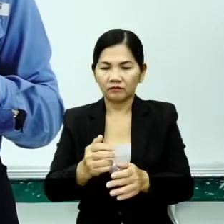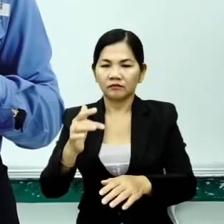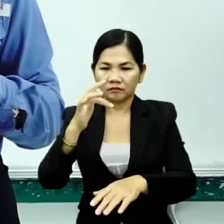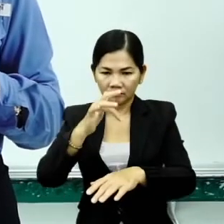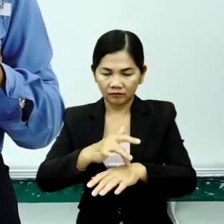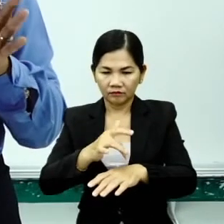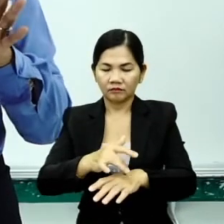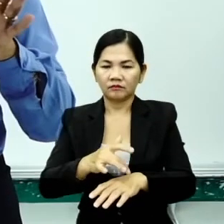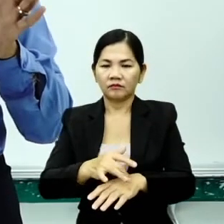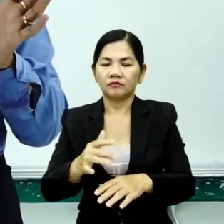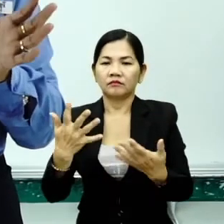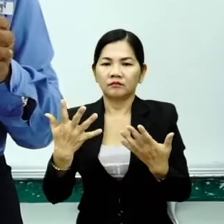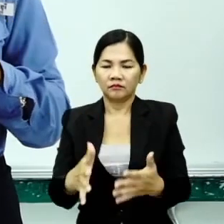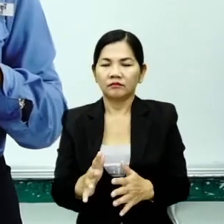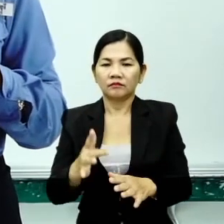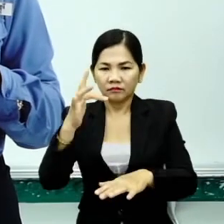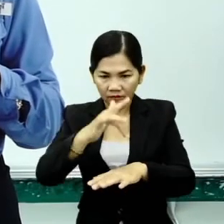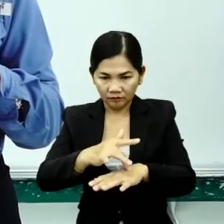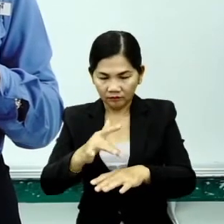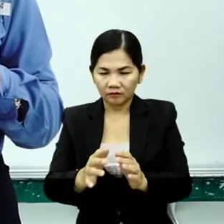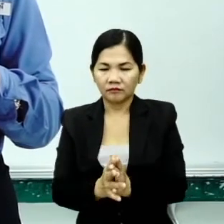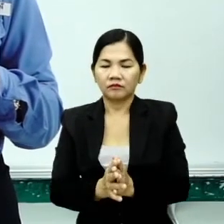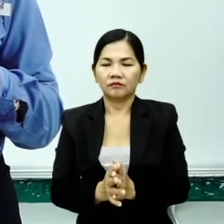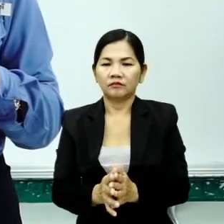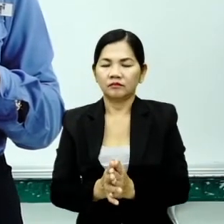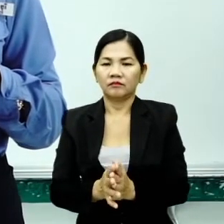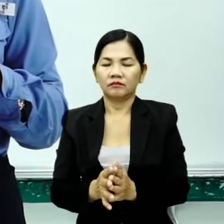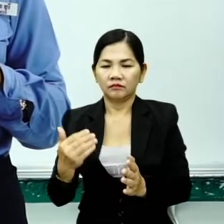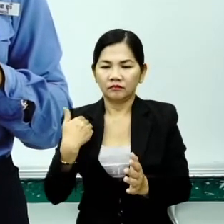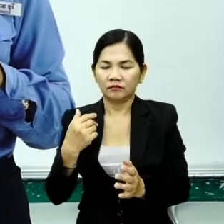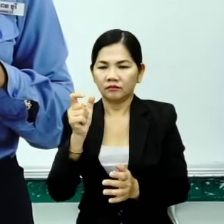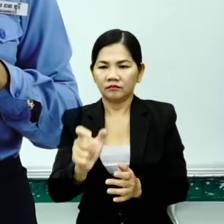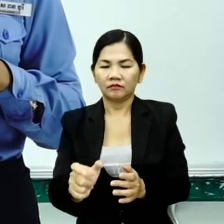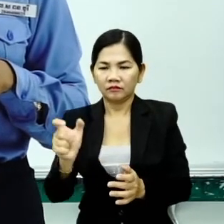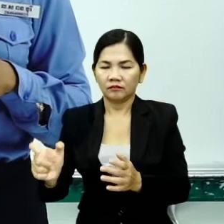vinh chà ta miên pho pa po vậy là tới đo mà nuôi dưỡng